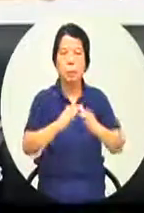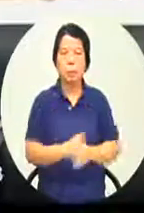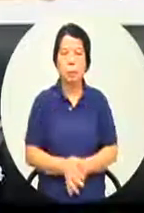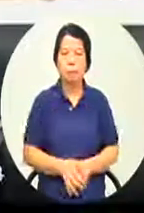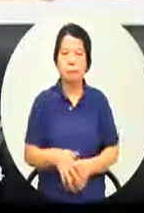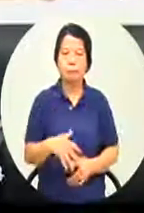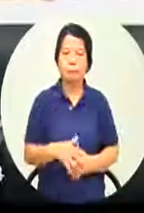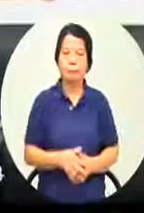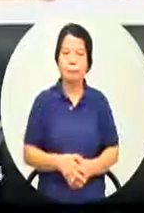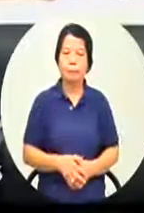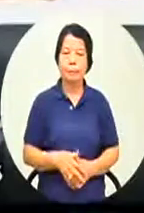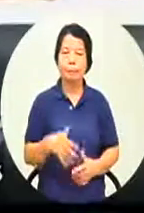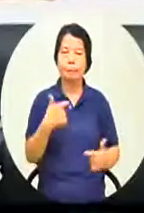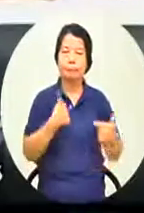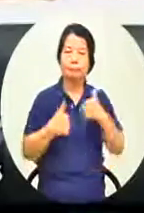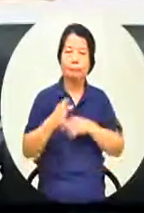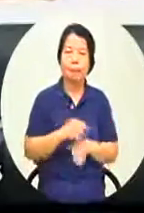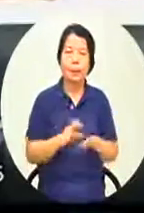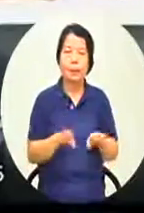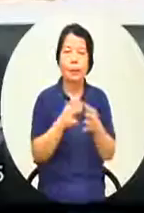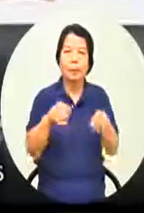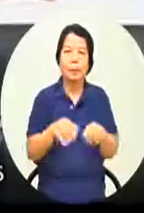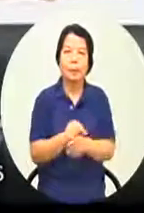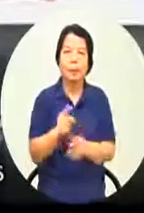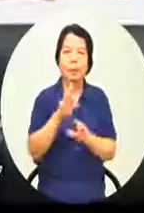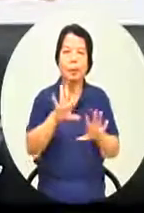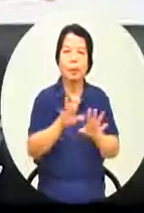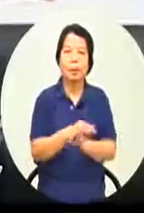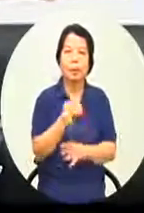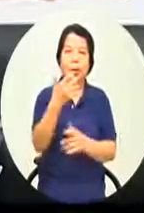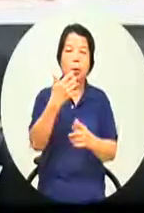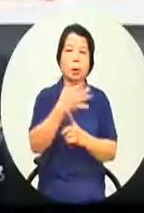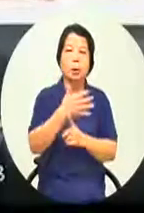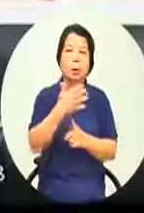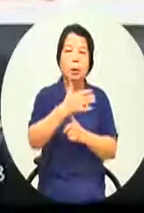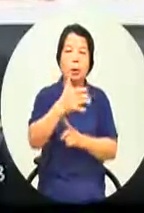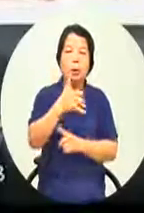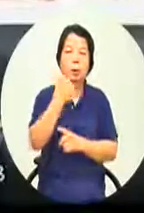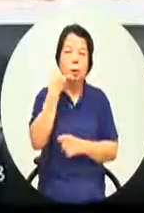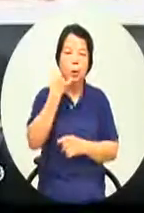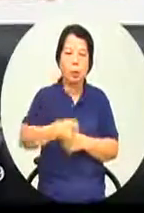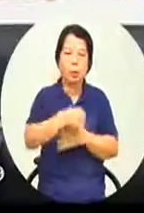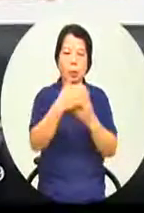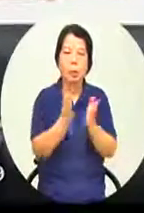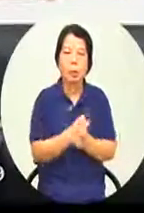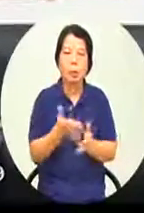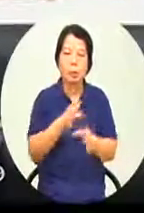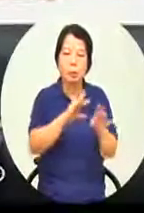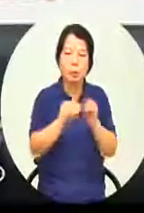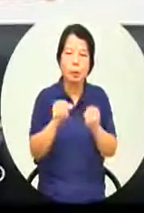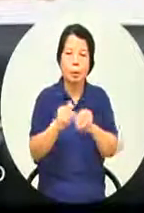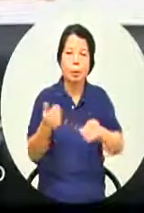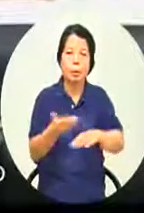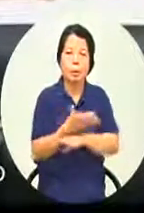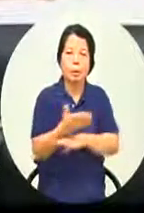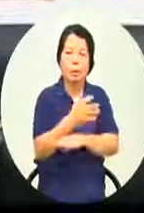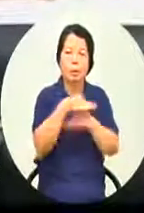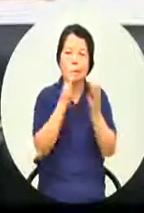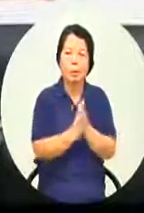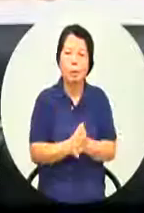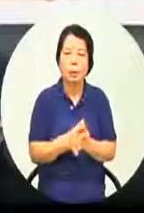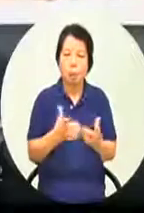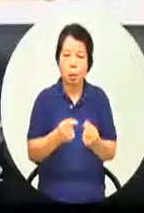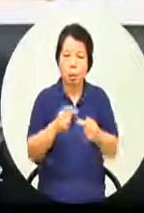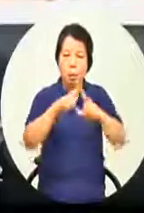很重要的开发案，旗津沙滩度假会馆、莲潭湖畔休闲旅馆，这两项都是